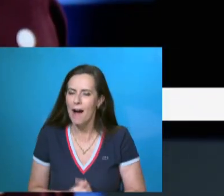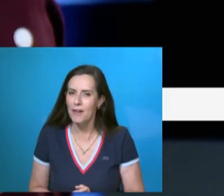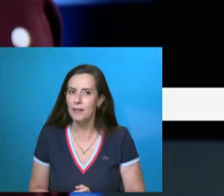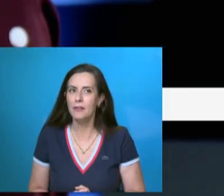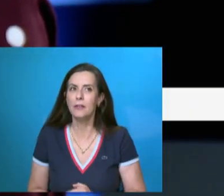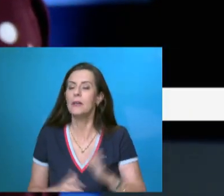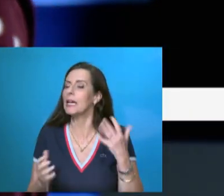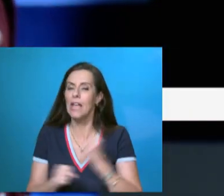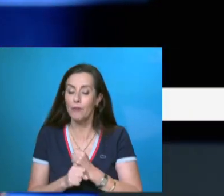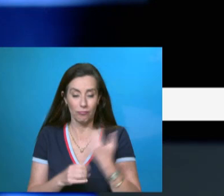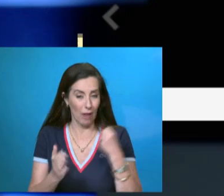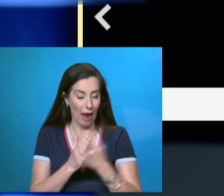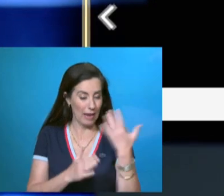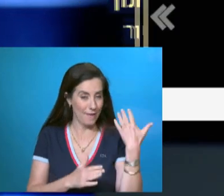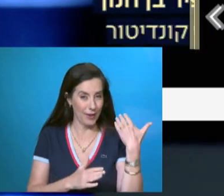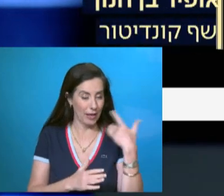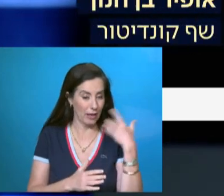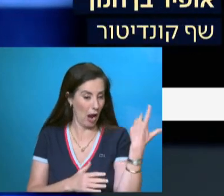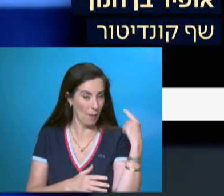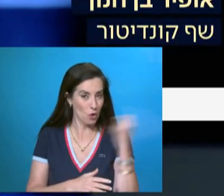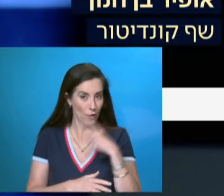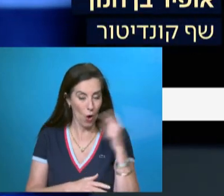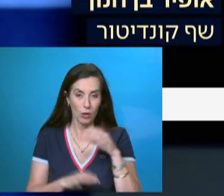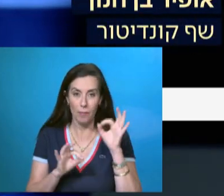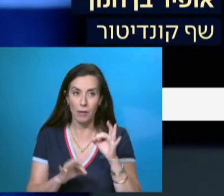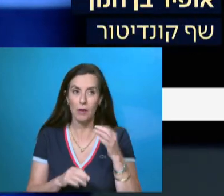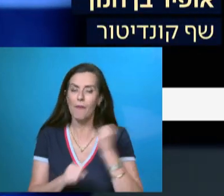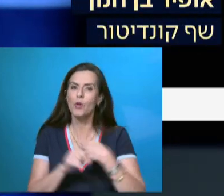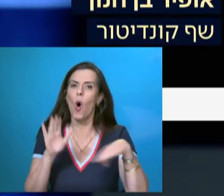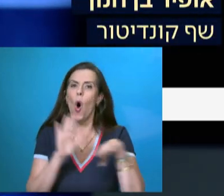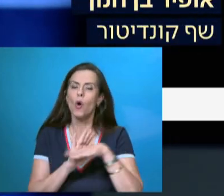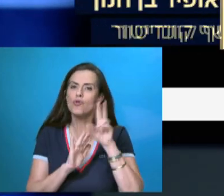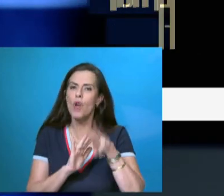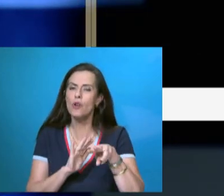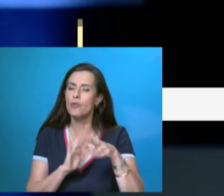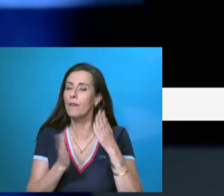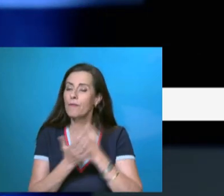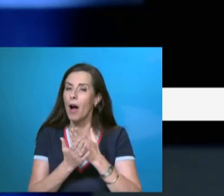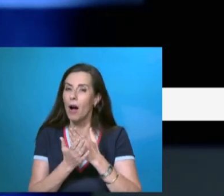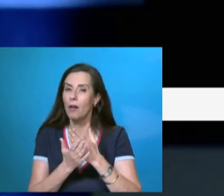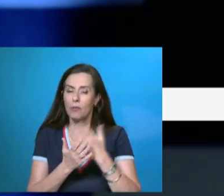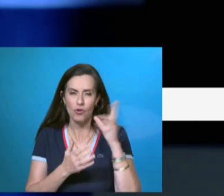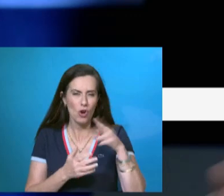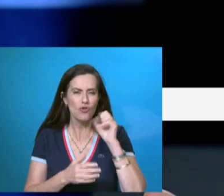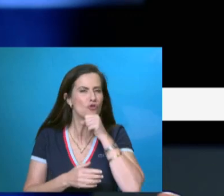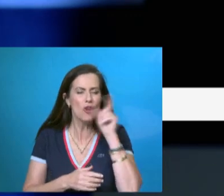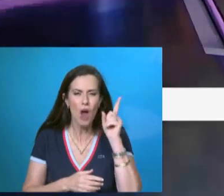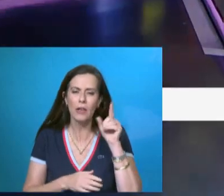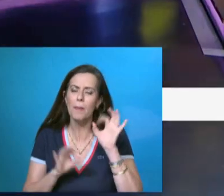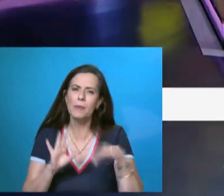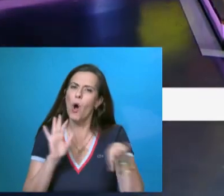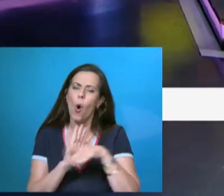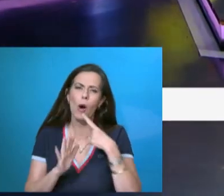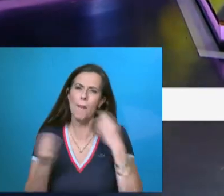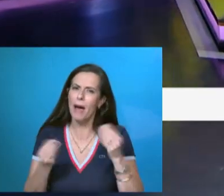עד לפני כמה שבועות בעצם עבדנו על חוק שהיה קיים מנוסח כבר לפני כמה עשרות שנים, שבעצם החוק אמר דבר כזה,